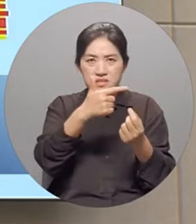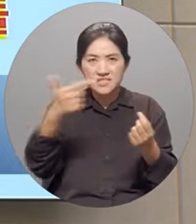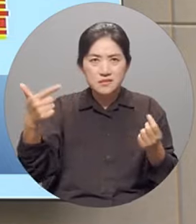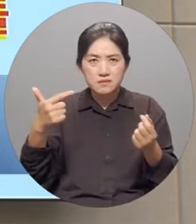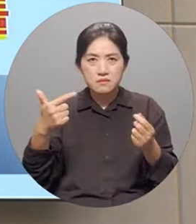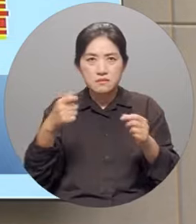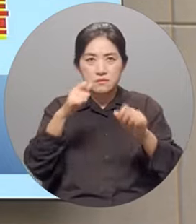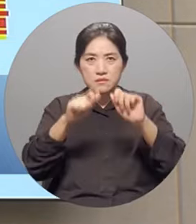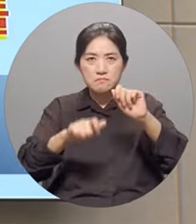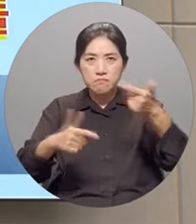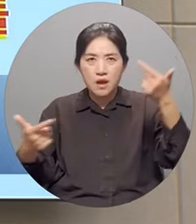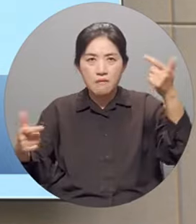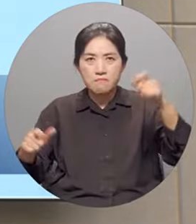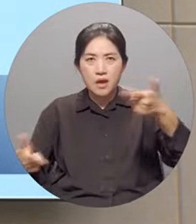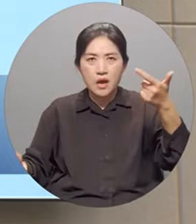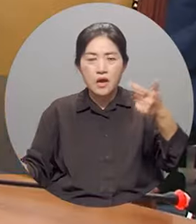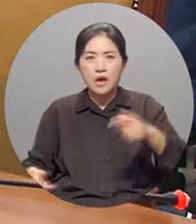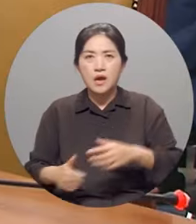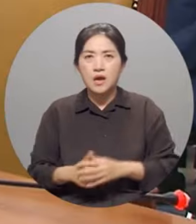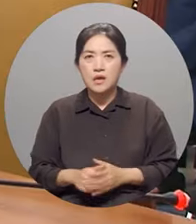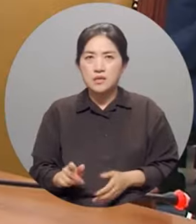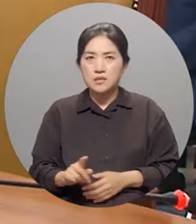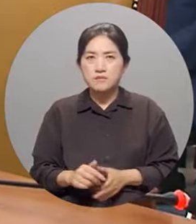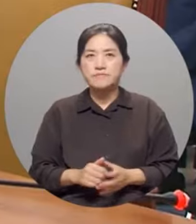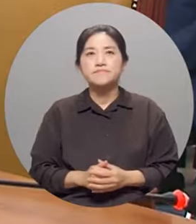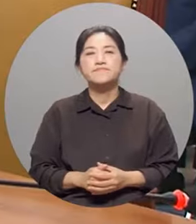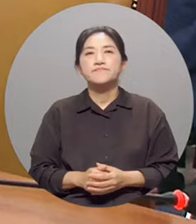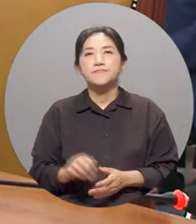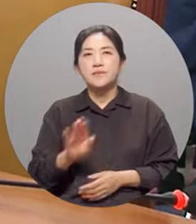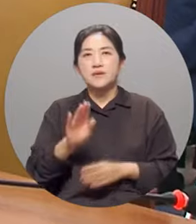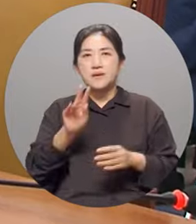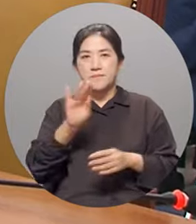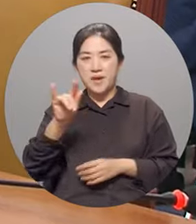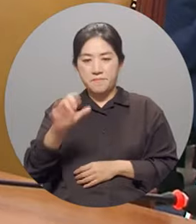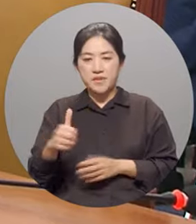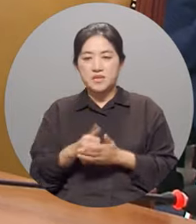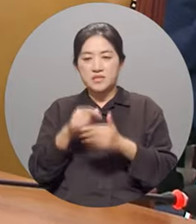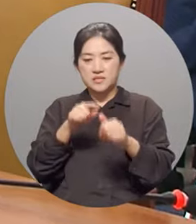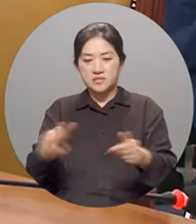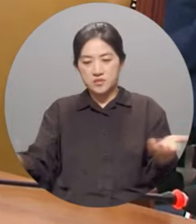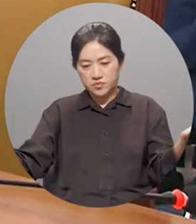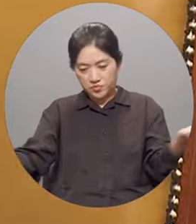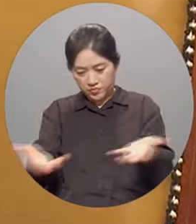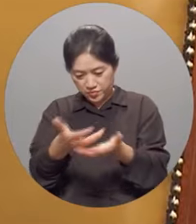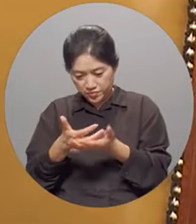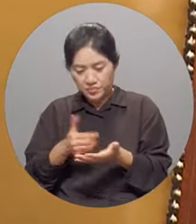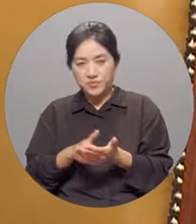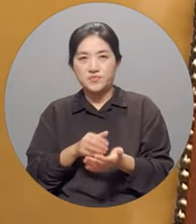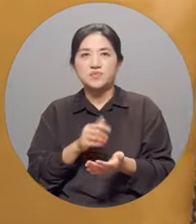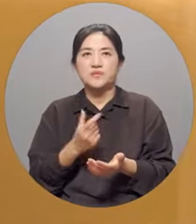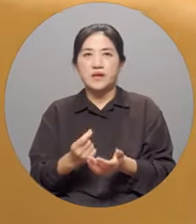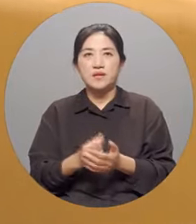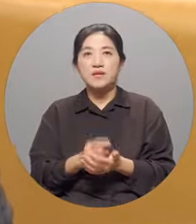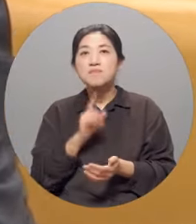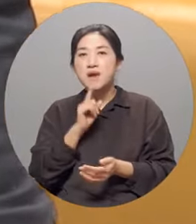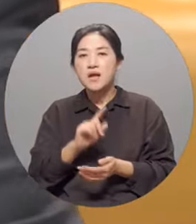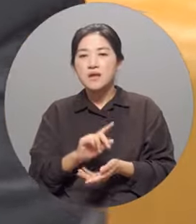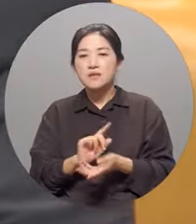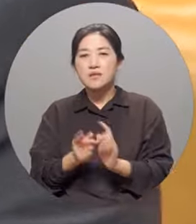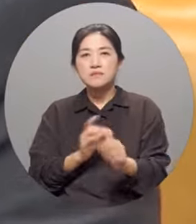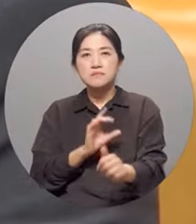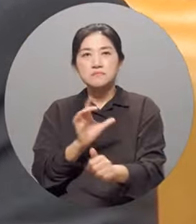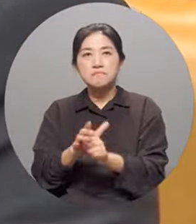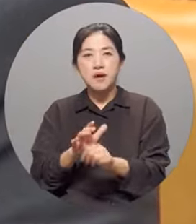그리고 그 크기도 달라요 박사장은 지시하고 취 과정을 거쳤다는 말로 이바 대리작성